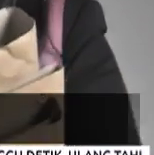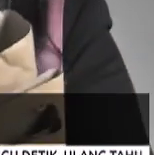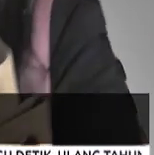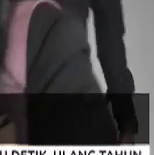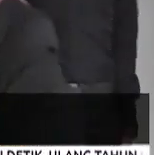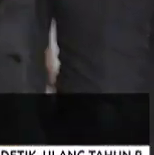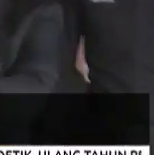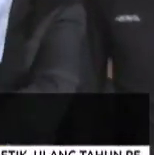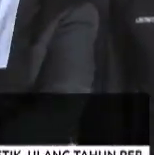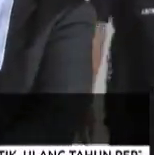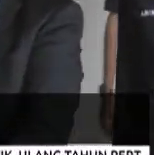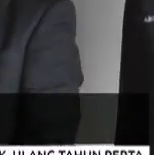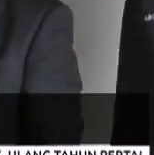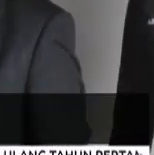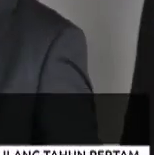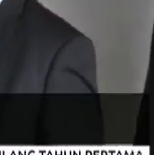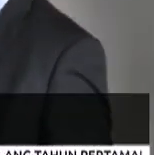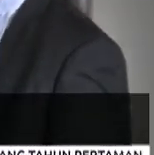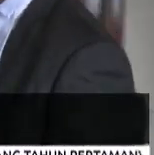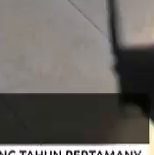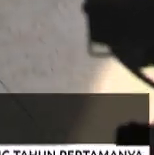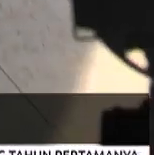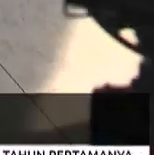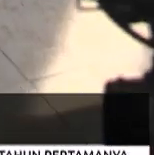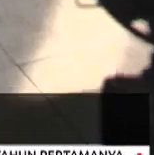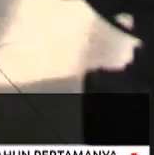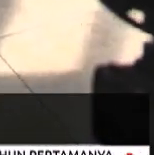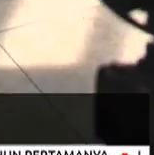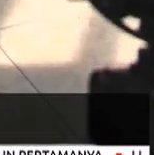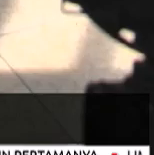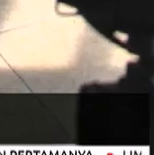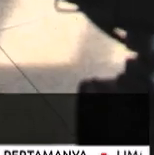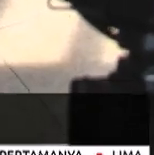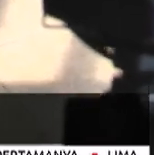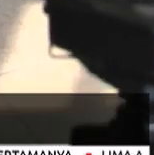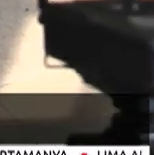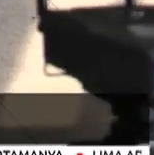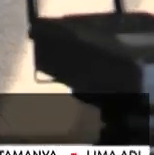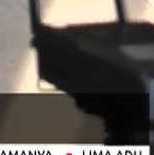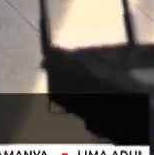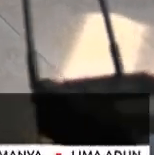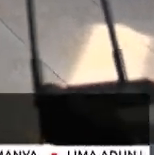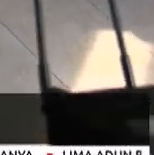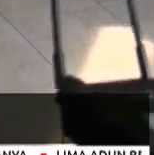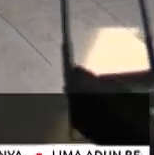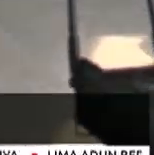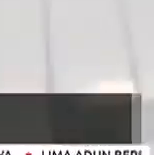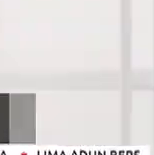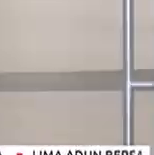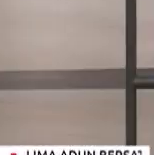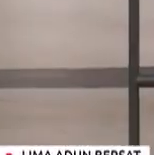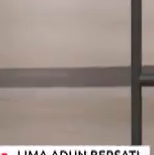kes bunuh pelajar, 18 penuntut UPNM diperintah bela diri.